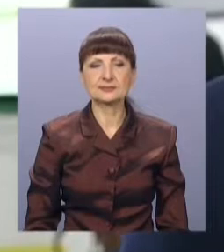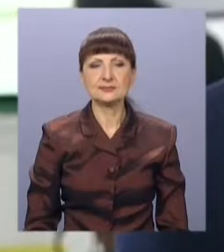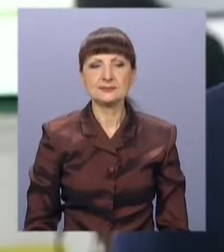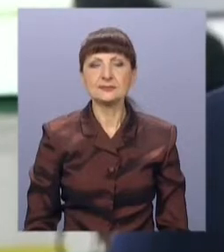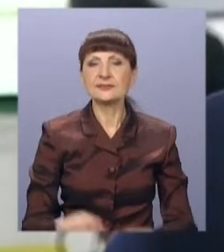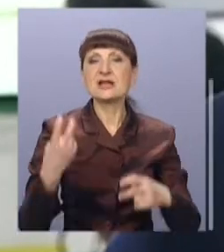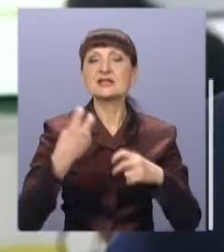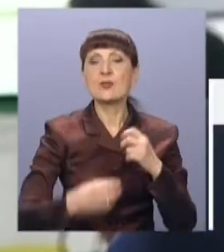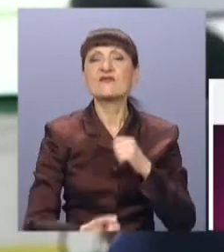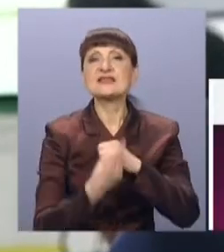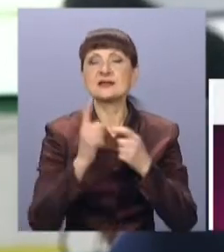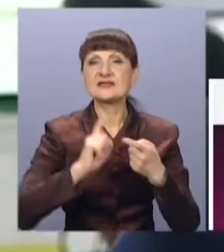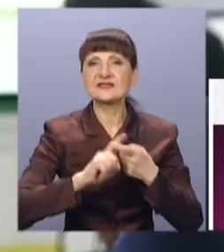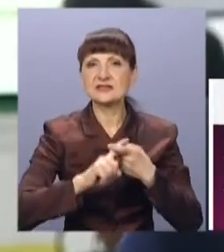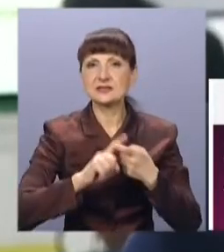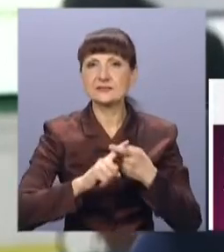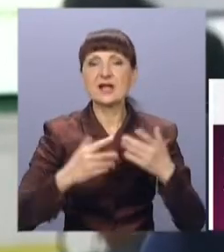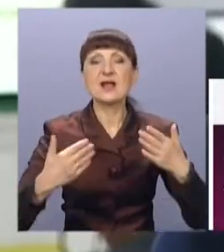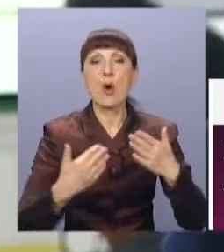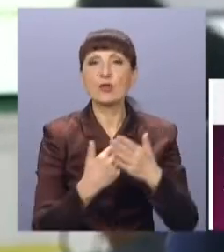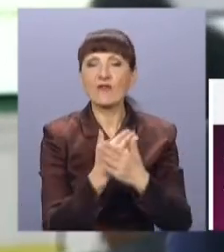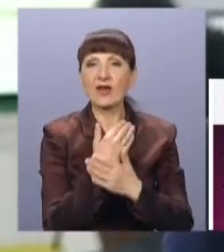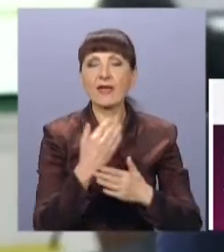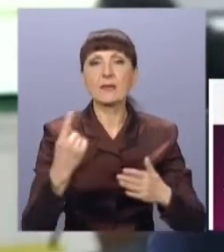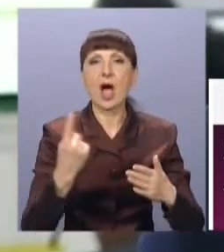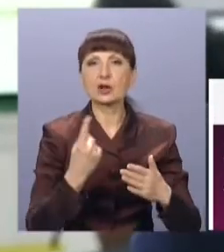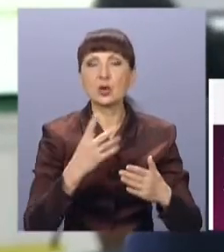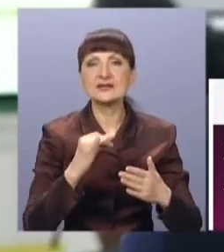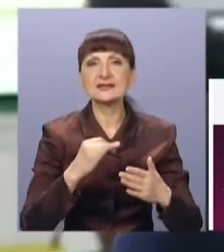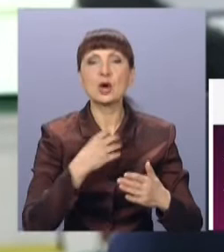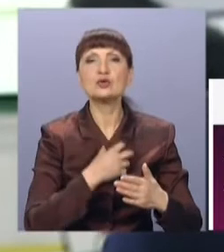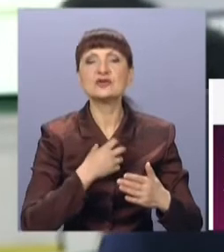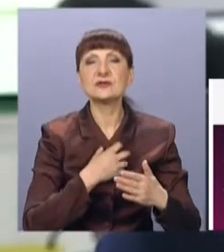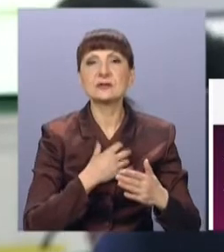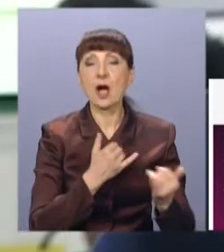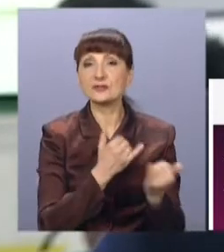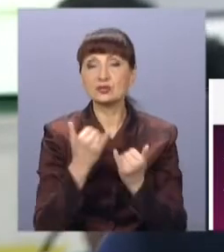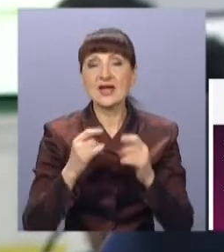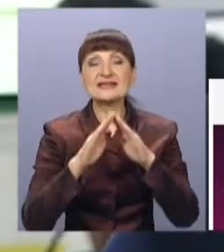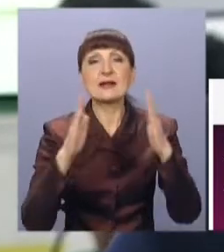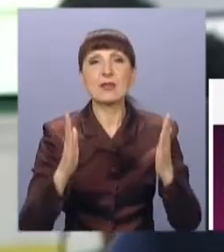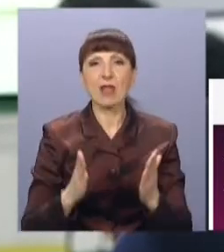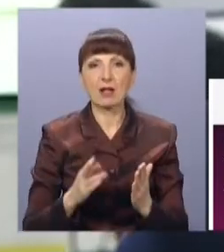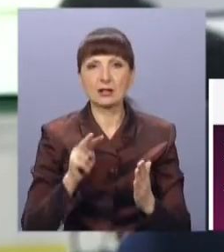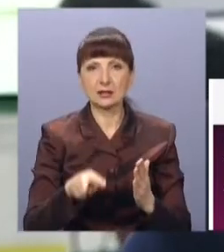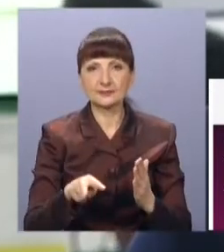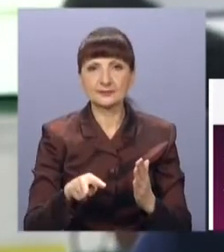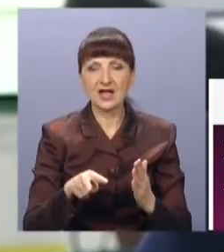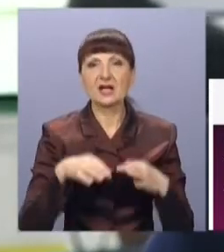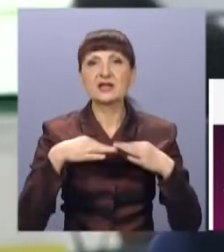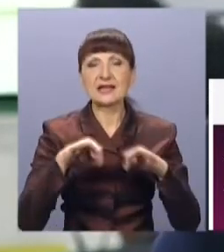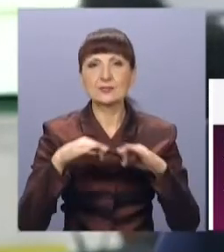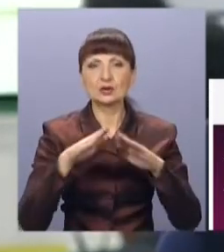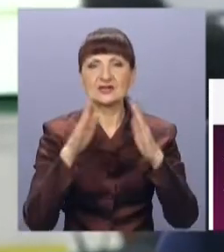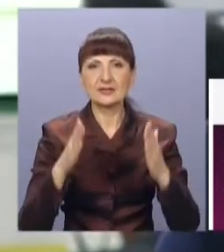Сбой возник в связи с обновлением одного из ключевых модулей обслуживания терминалов, транспортных